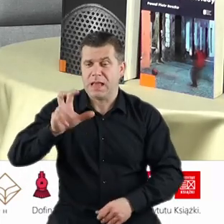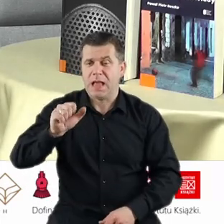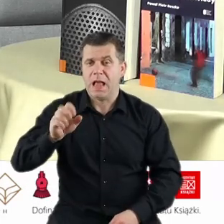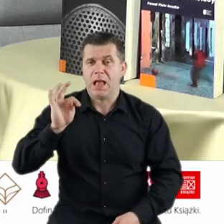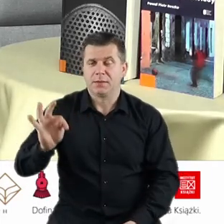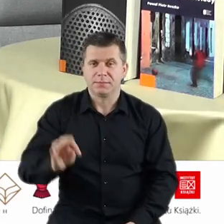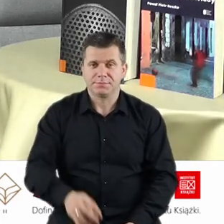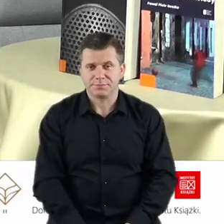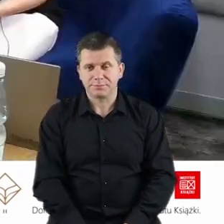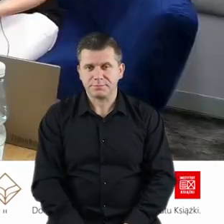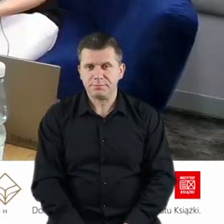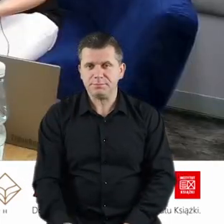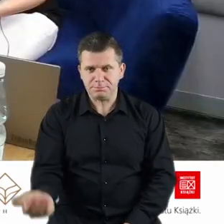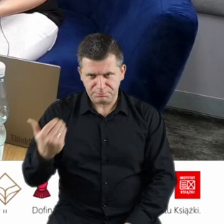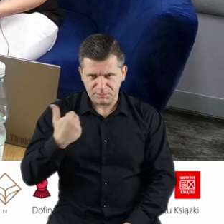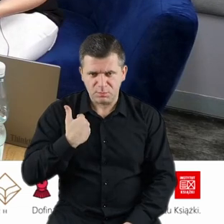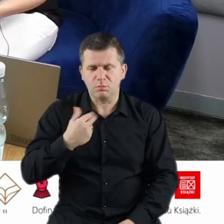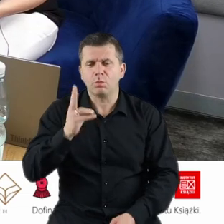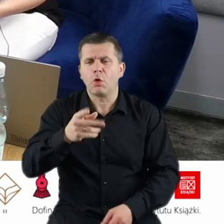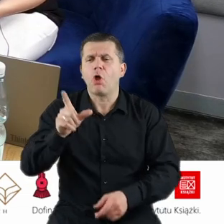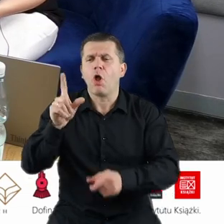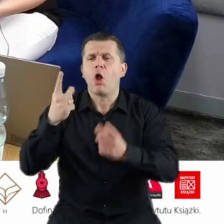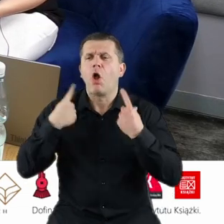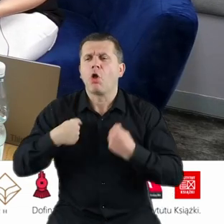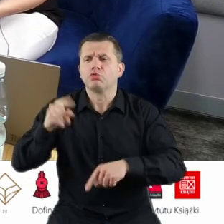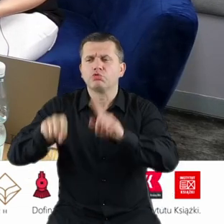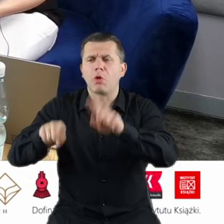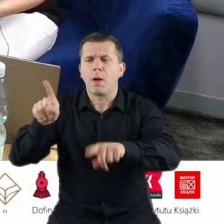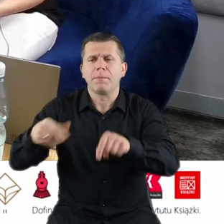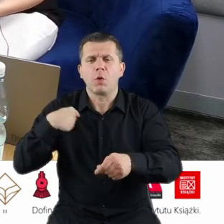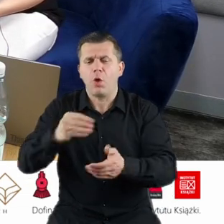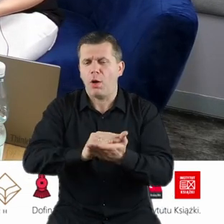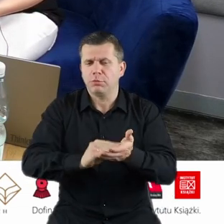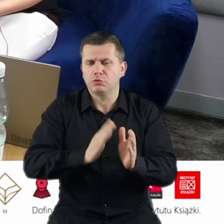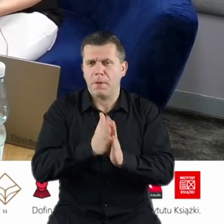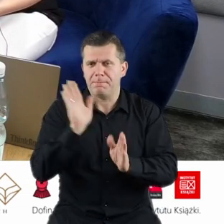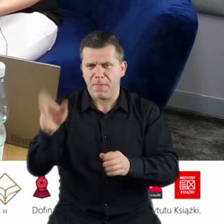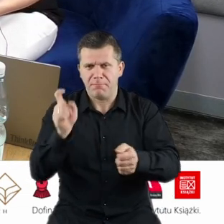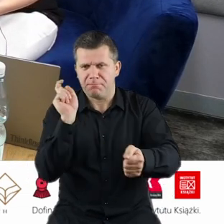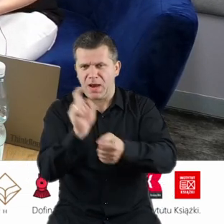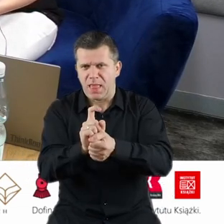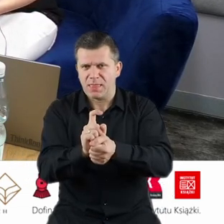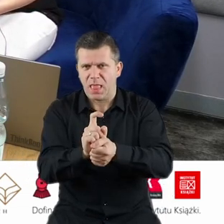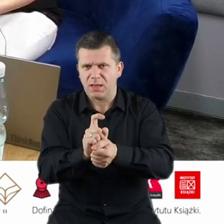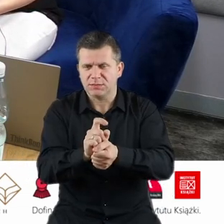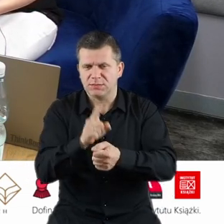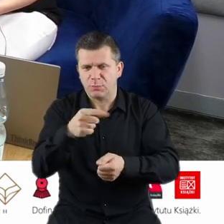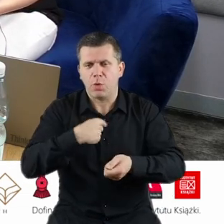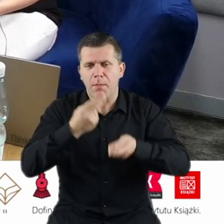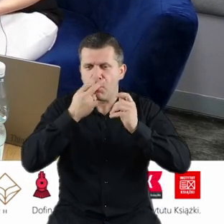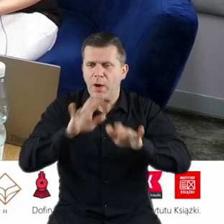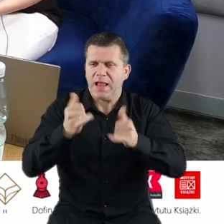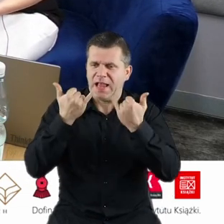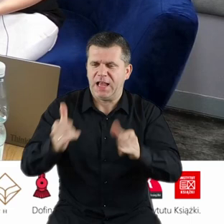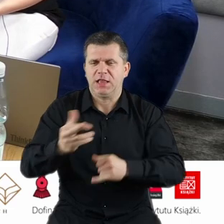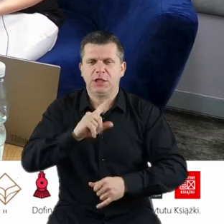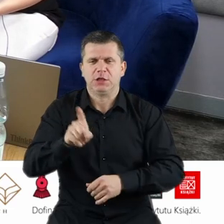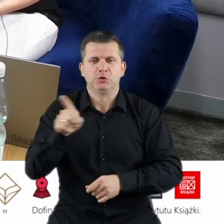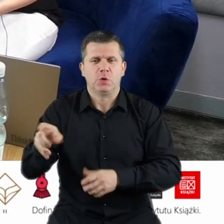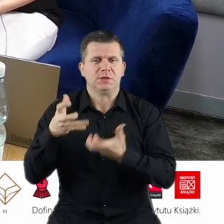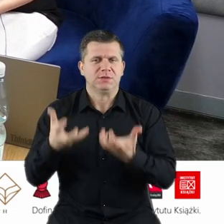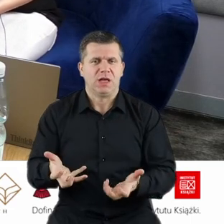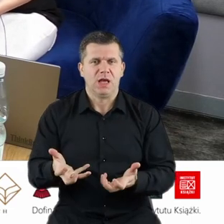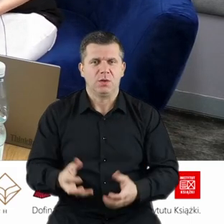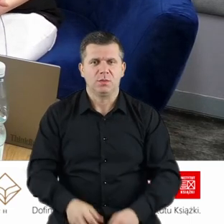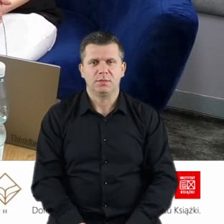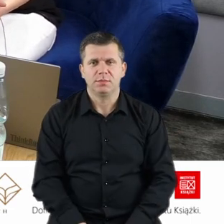Kolejne pytanie z czatu. Czy zdarzyło się, że osoby, których historię pan opisał w książce, miały pretensje o to, że zostały przedstawione inaczej